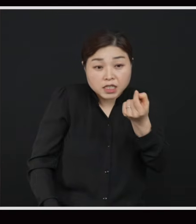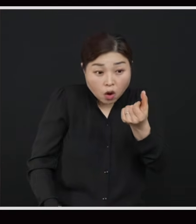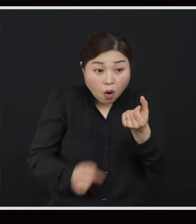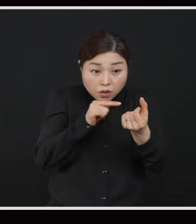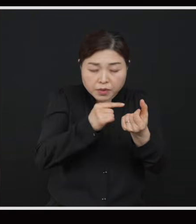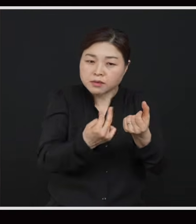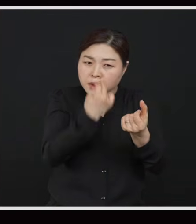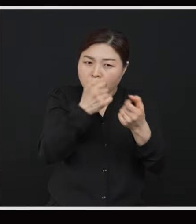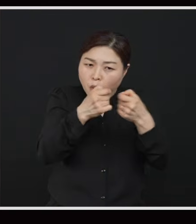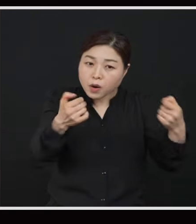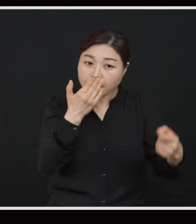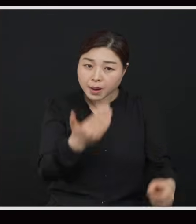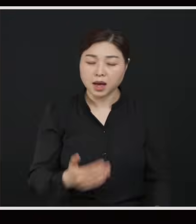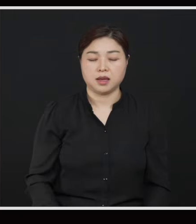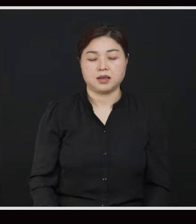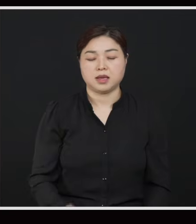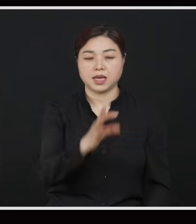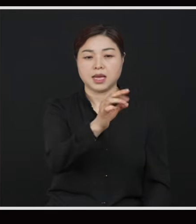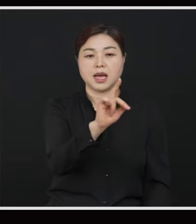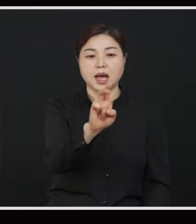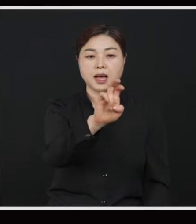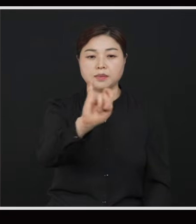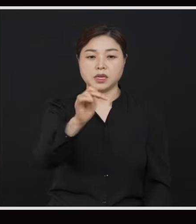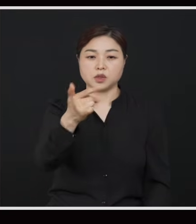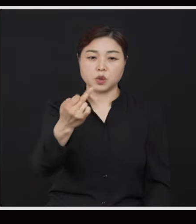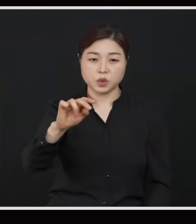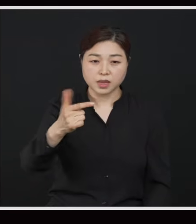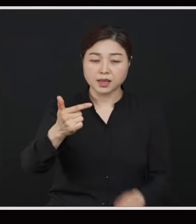영양분이 적으면은